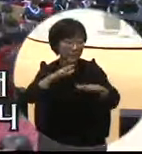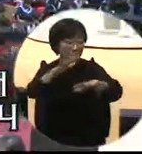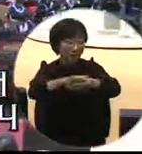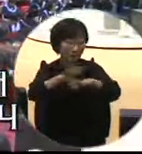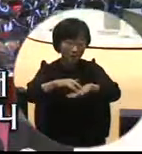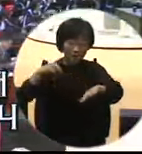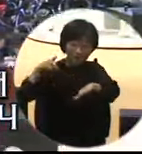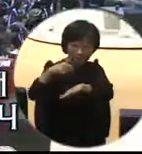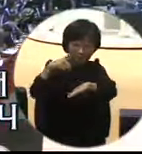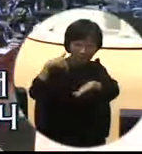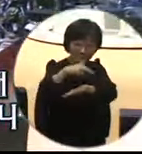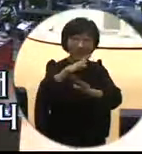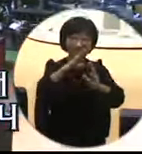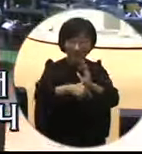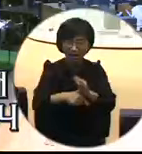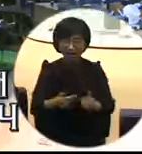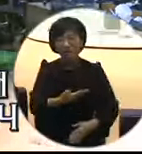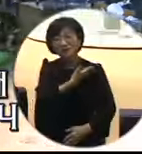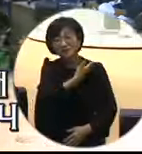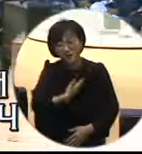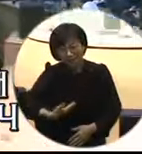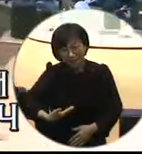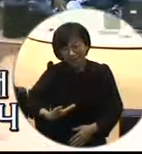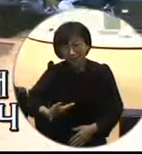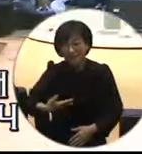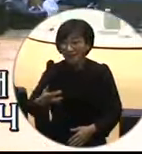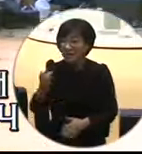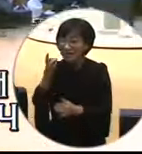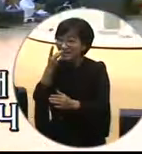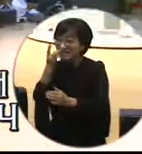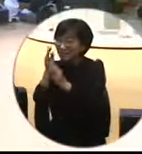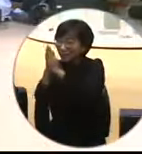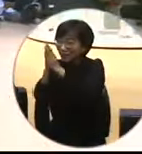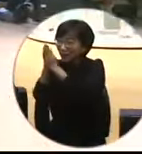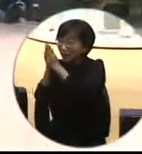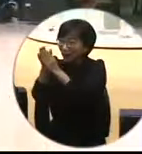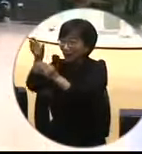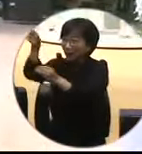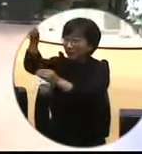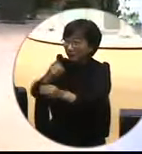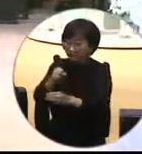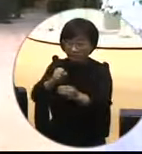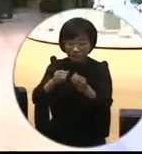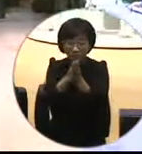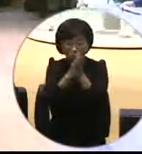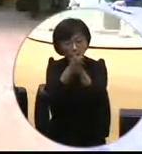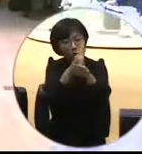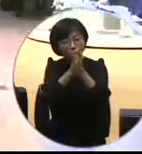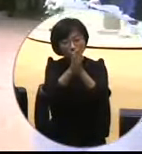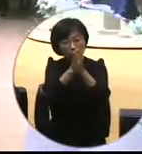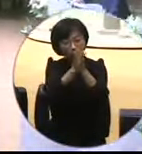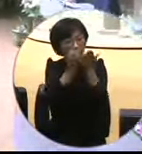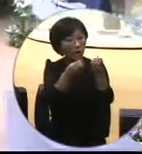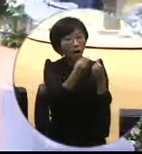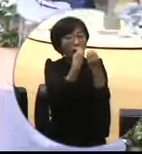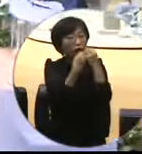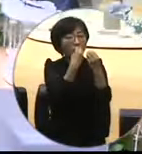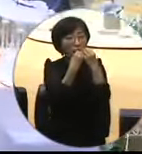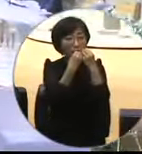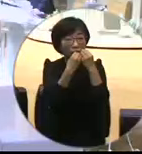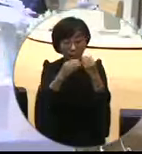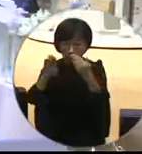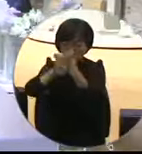사이로 지나가실 때 제자들이 이삭을 잘라 손으로 비벼 먹으니 어떤 바리새인들이 말하되